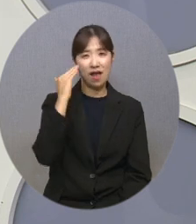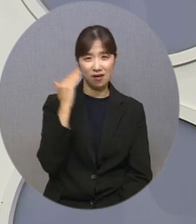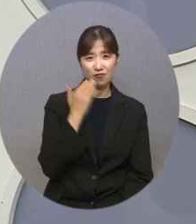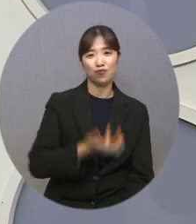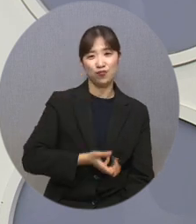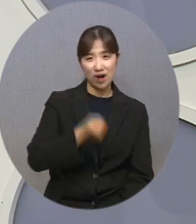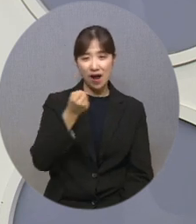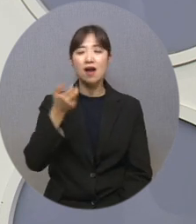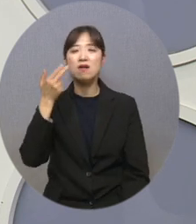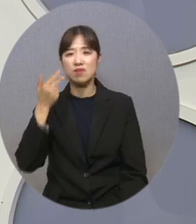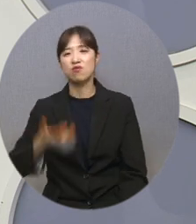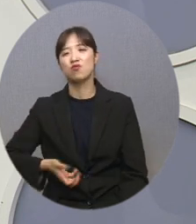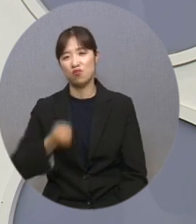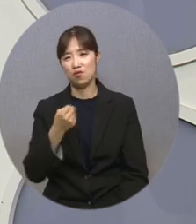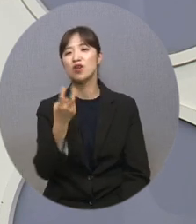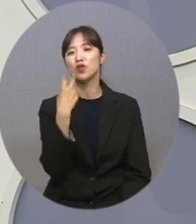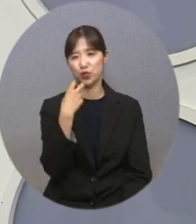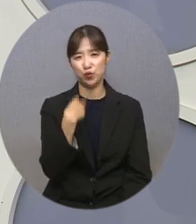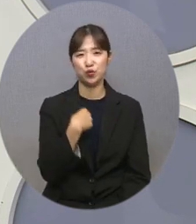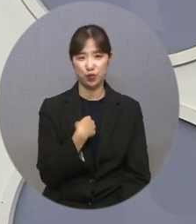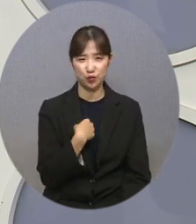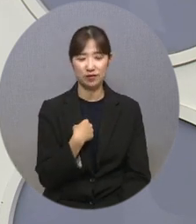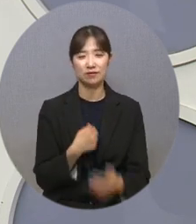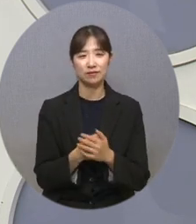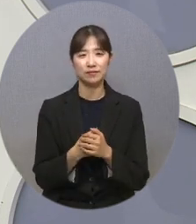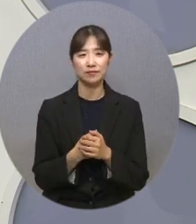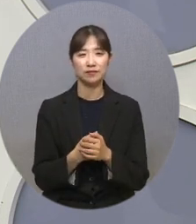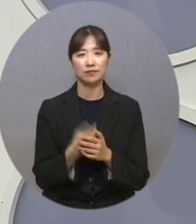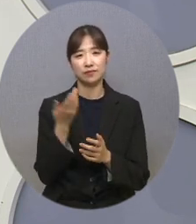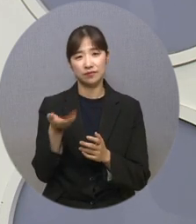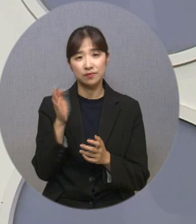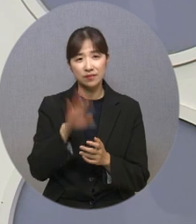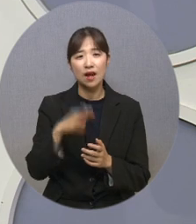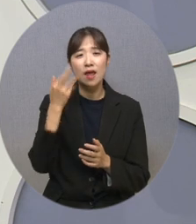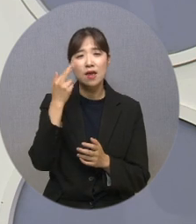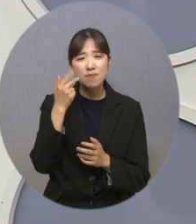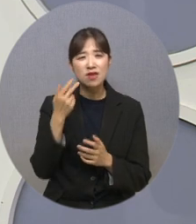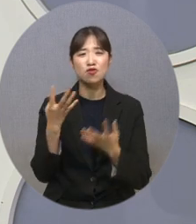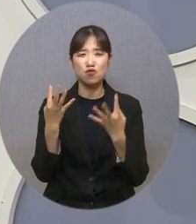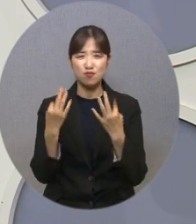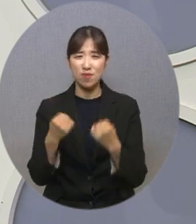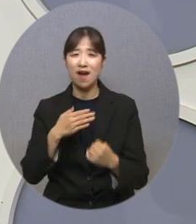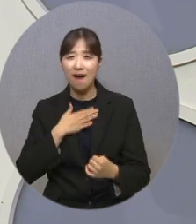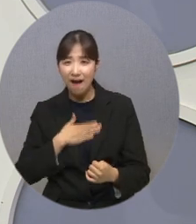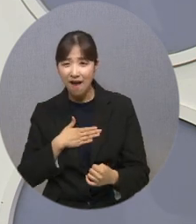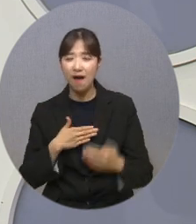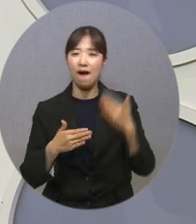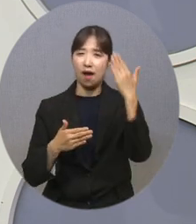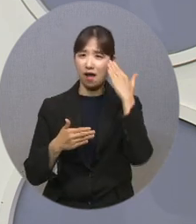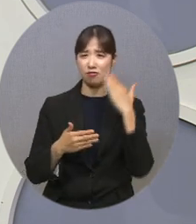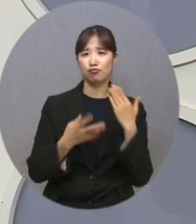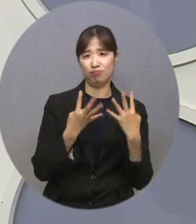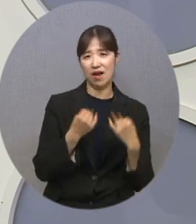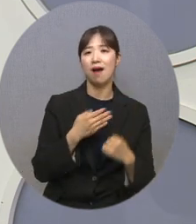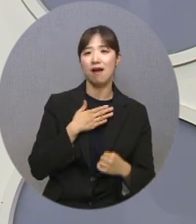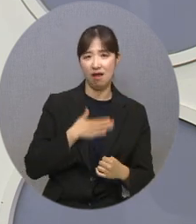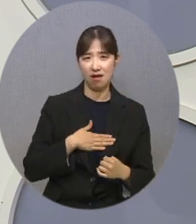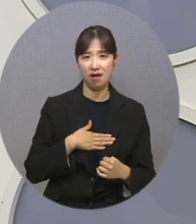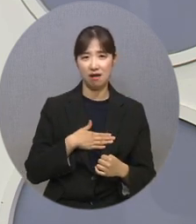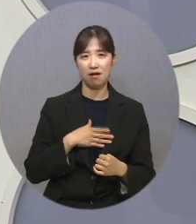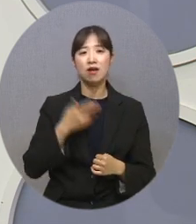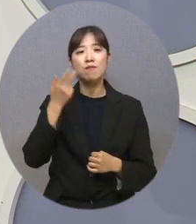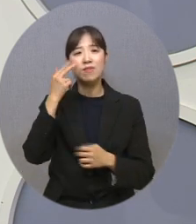국민이잖아요. 아, 현재? 네, 현재 그렇지 않습니까? 그런데 미국을 많이 알고 한국을 많이 알잖아요. 미국에서